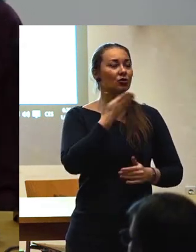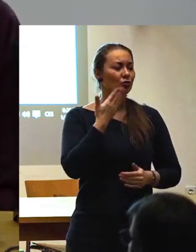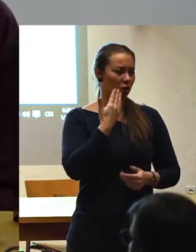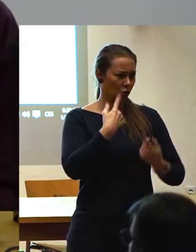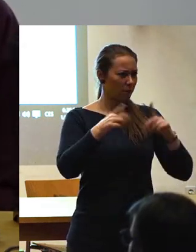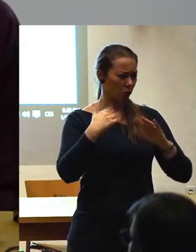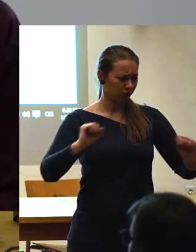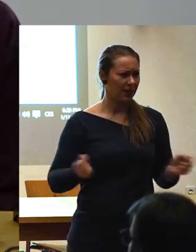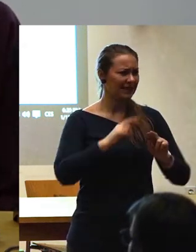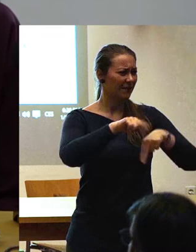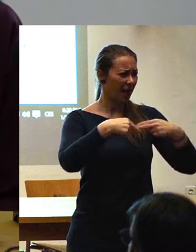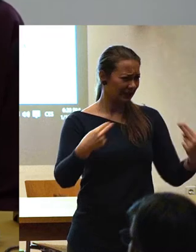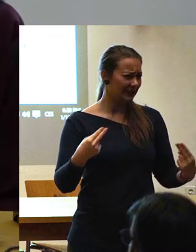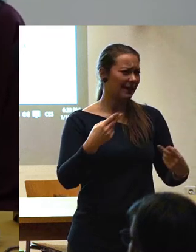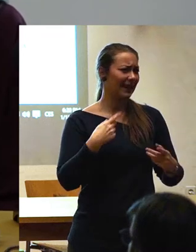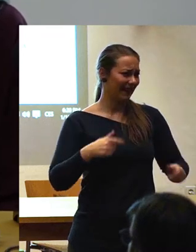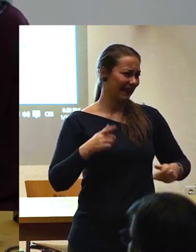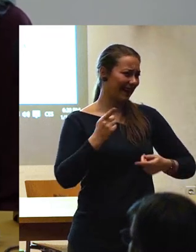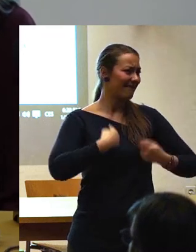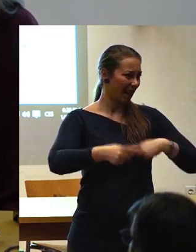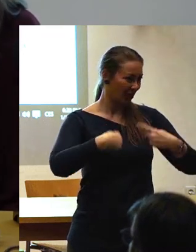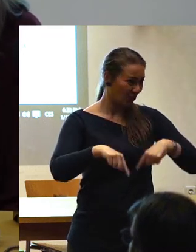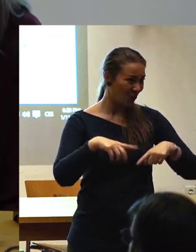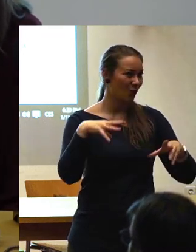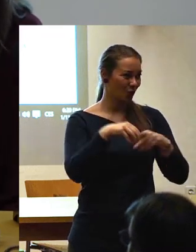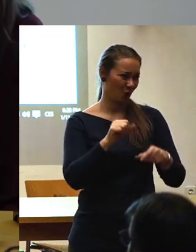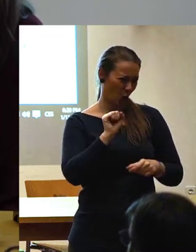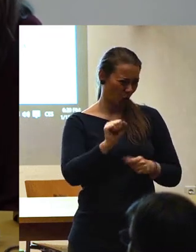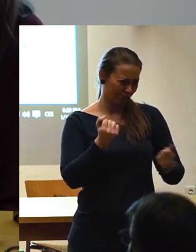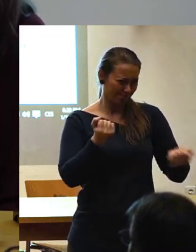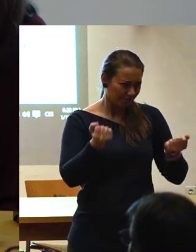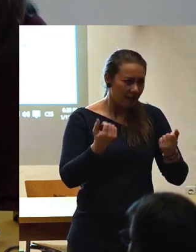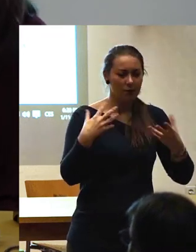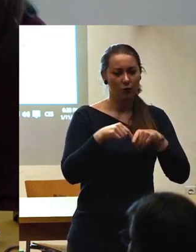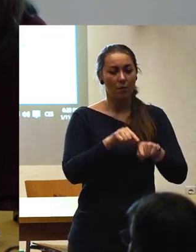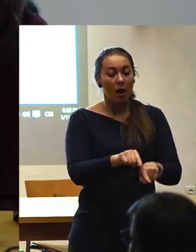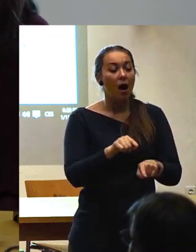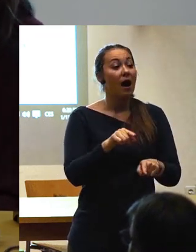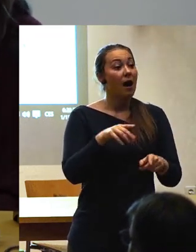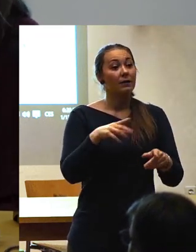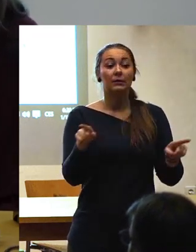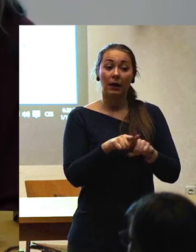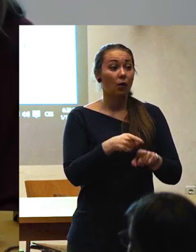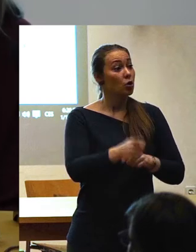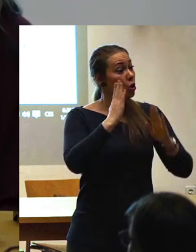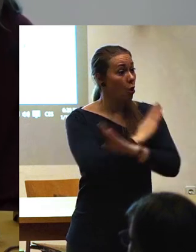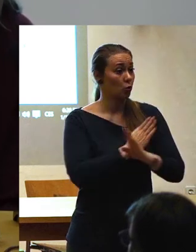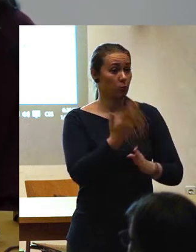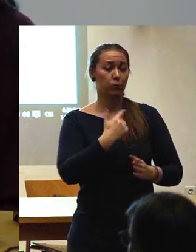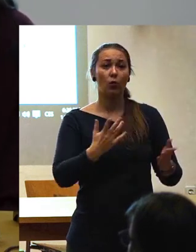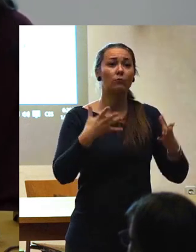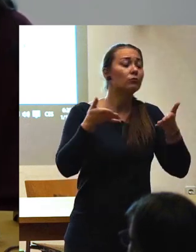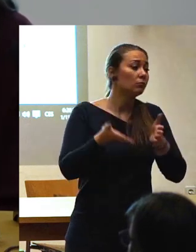vedený komunistickou stranou, a ta určovala, jakým způsobem se bude používat nebo nepoužívat